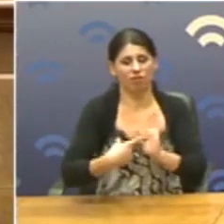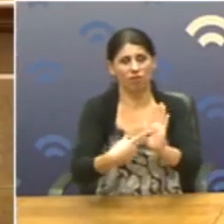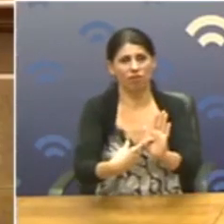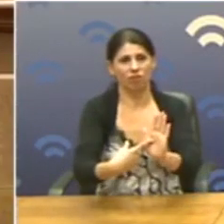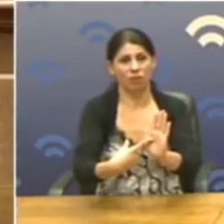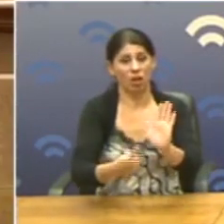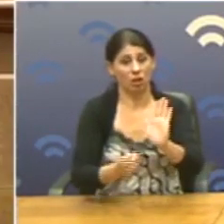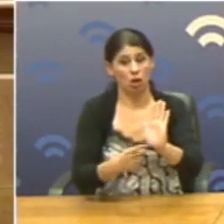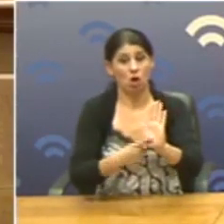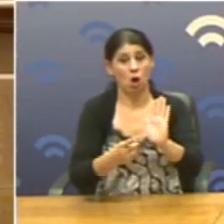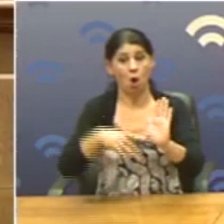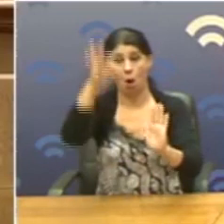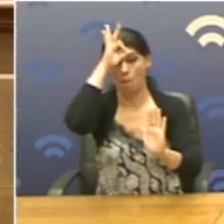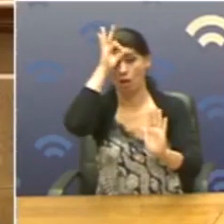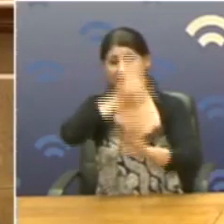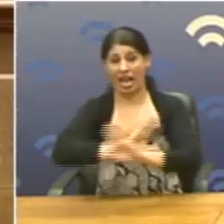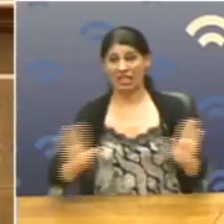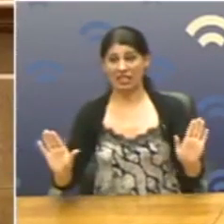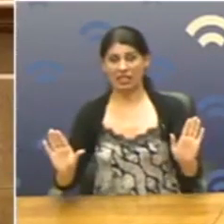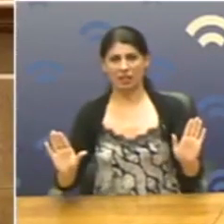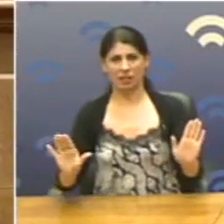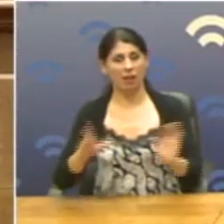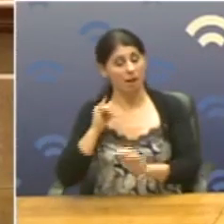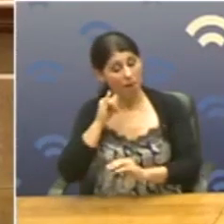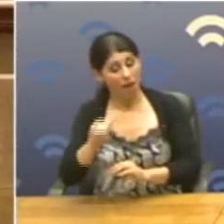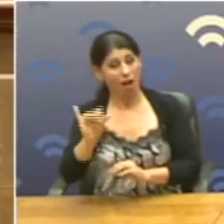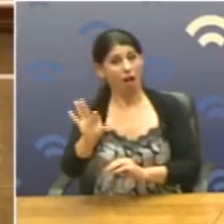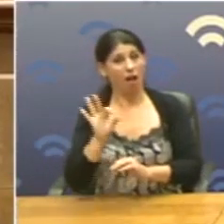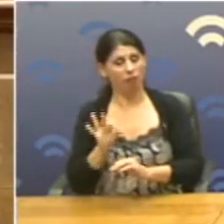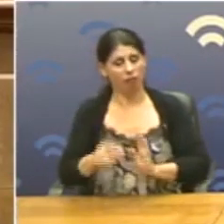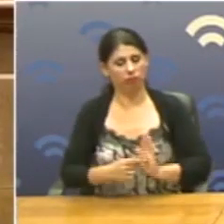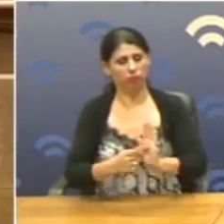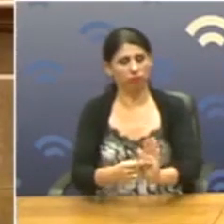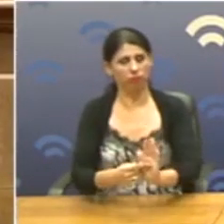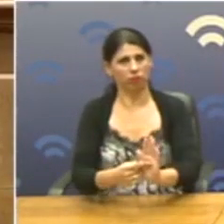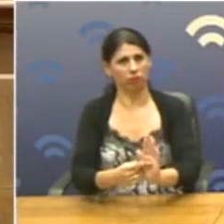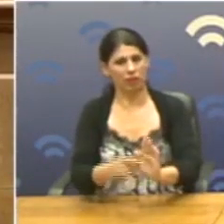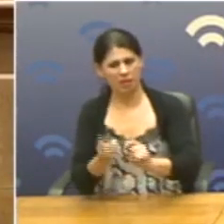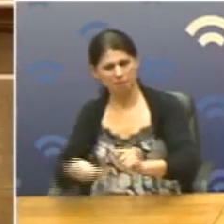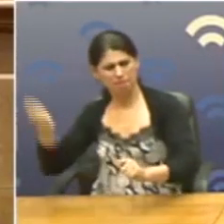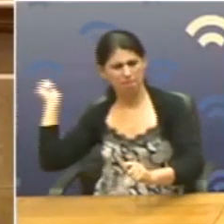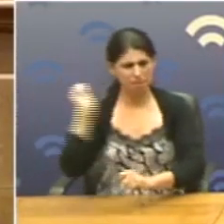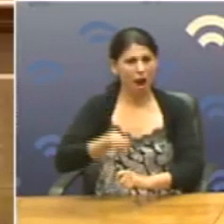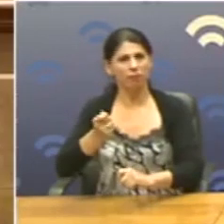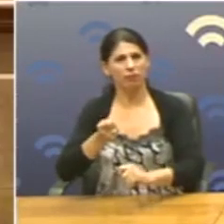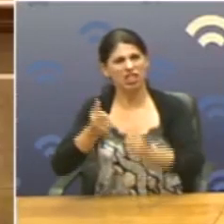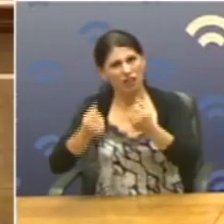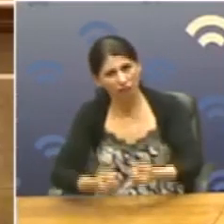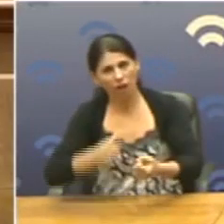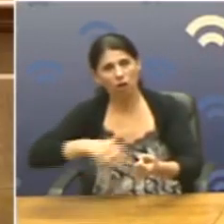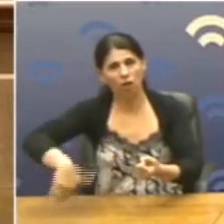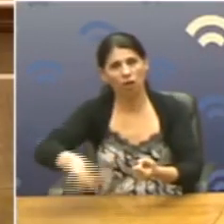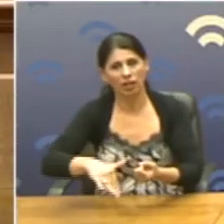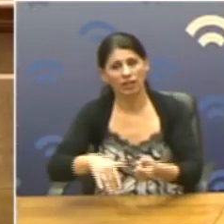δόγμα νόμος και τάξη, πάντα επέλεγε να προτάσει το μαστίγιο σε βάρος του λαού σε σχέση